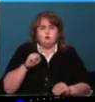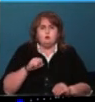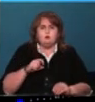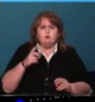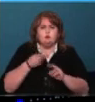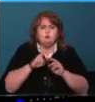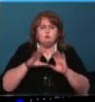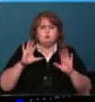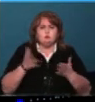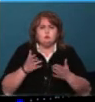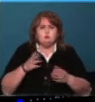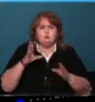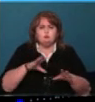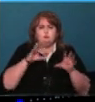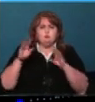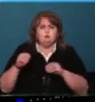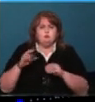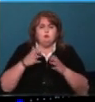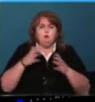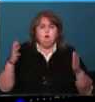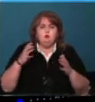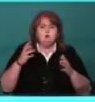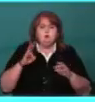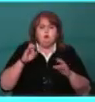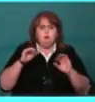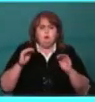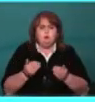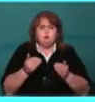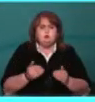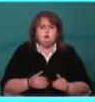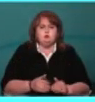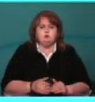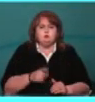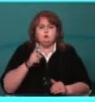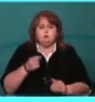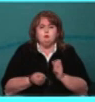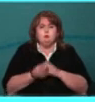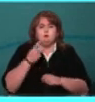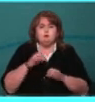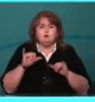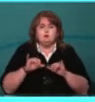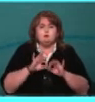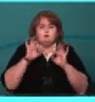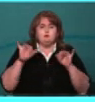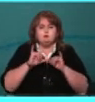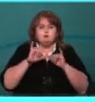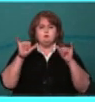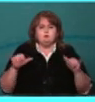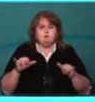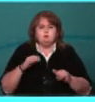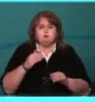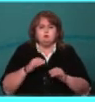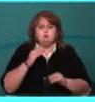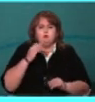электрон перескакивает с большего энергетического уровня на меньший. У него появляются излишки энергии, излучение